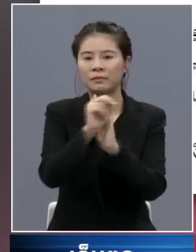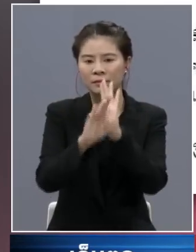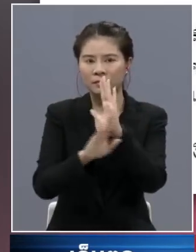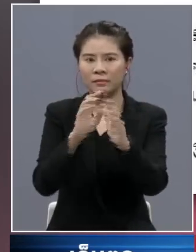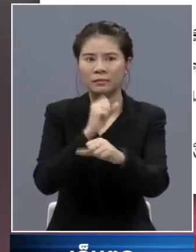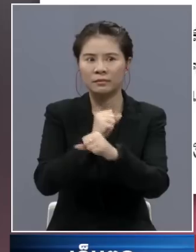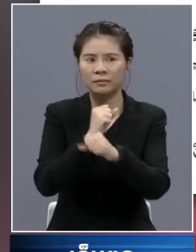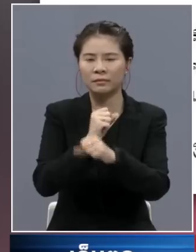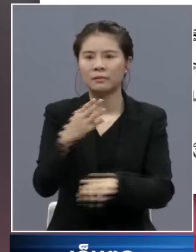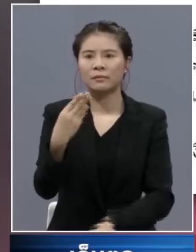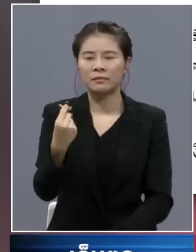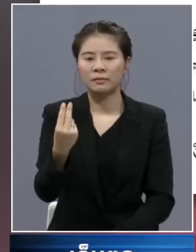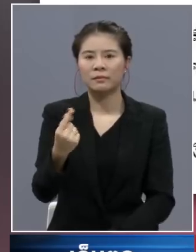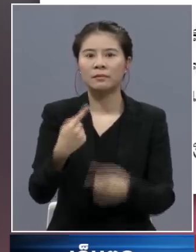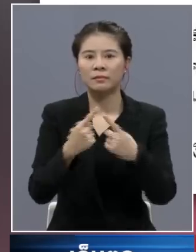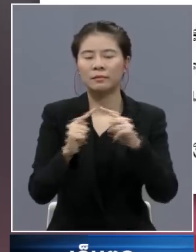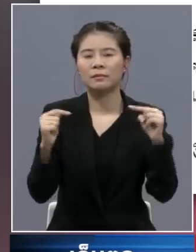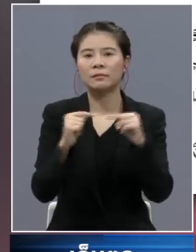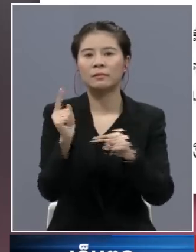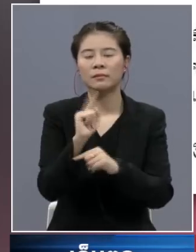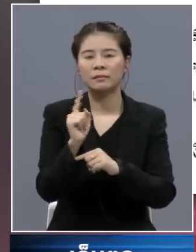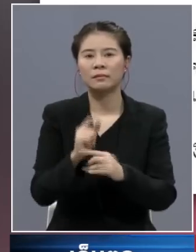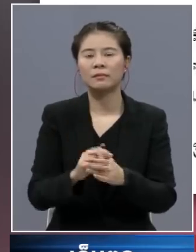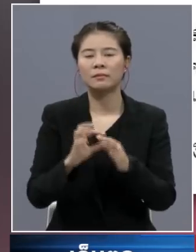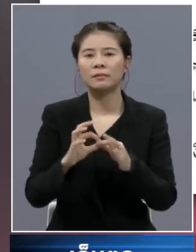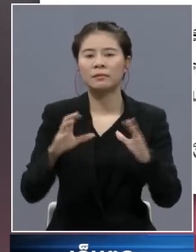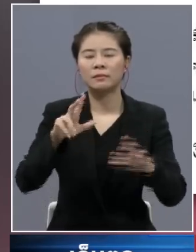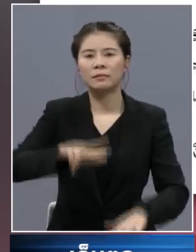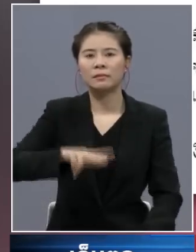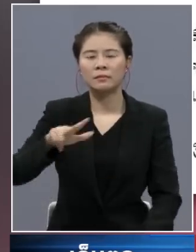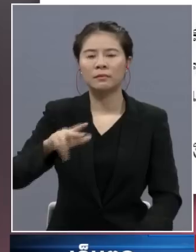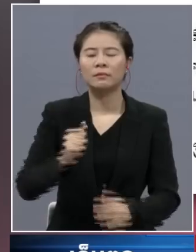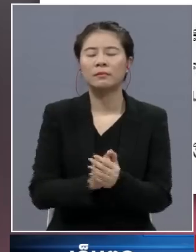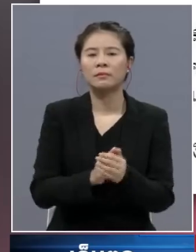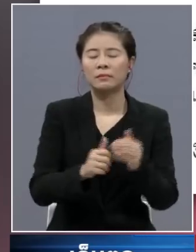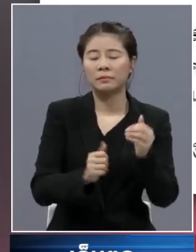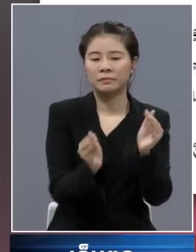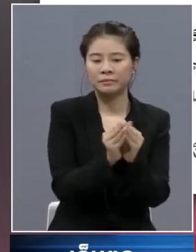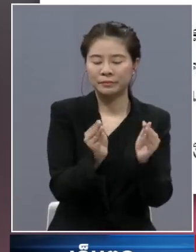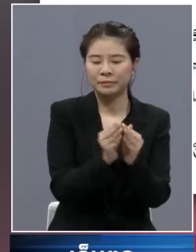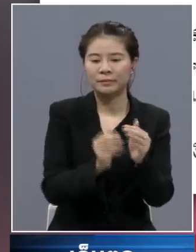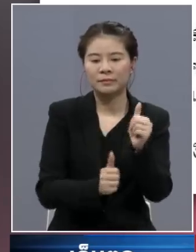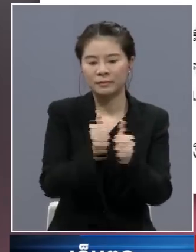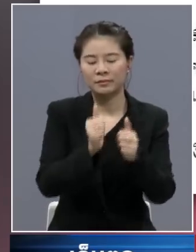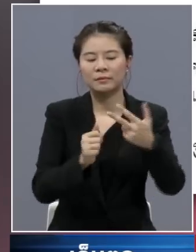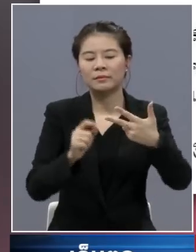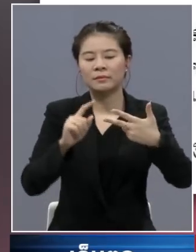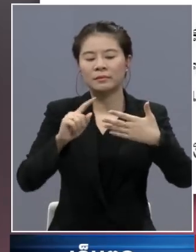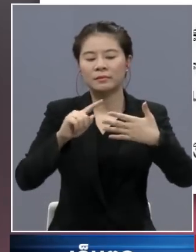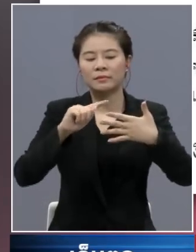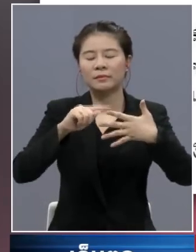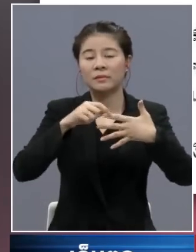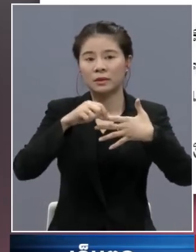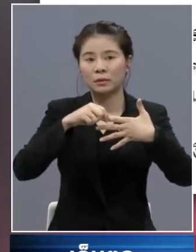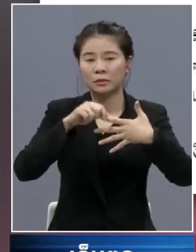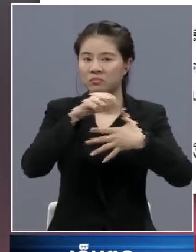จริงแล้วก็เร็วที่สุดแต่ในความเป็นจริงก็คือเพื่อไทยได้คะแนนมาเป็นอันดับ2รองจากก้าวไก่ซึ่งก็ทำหน้าที่ในการเป็นแกนนำจัดตั้งรั